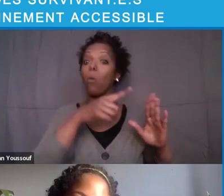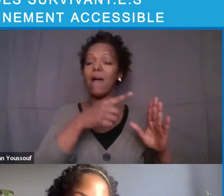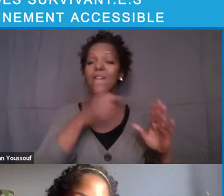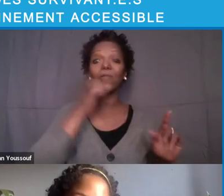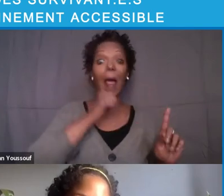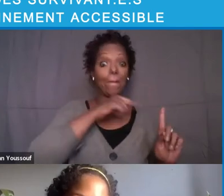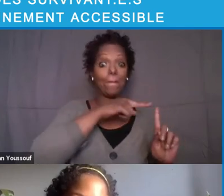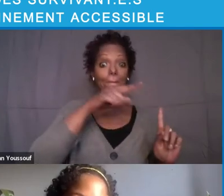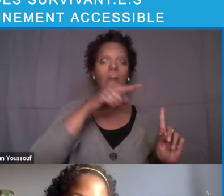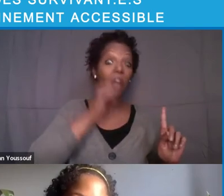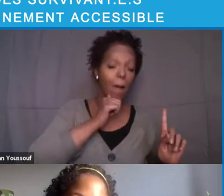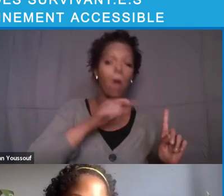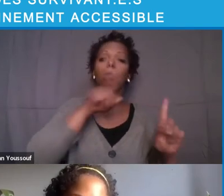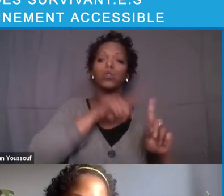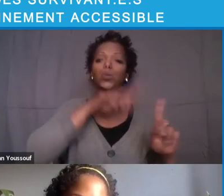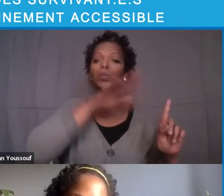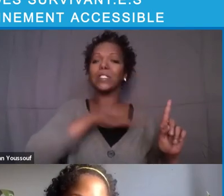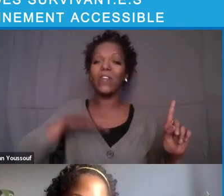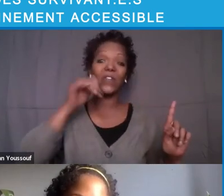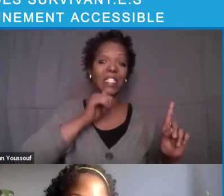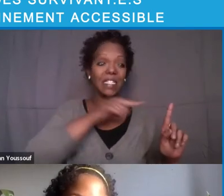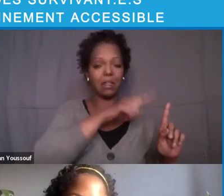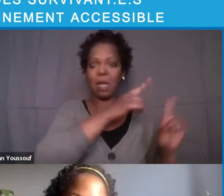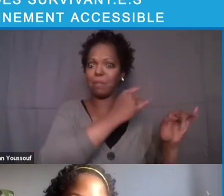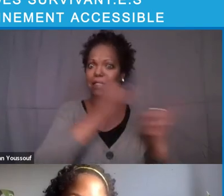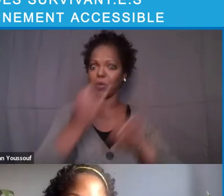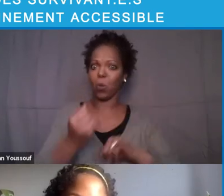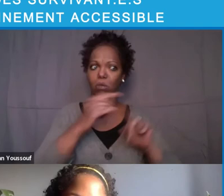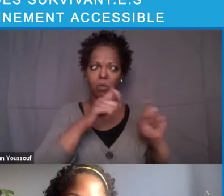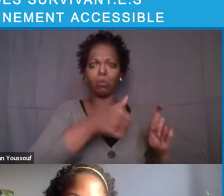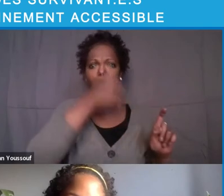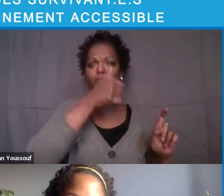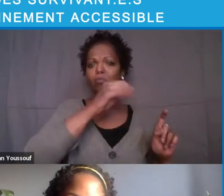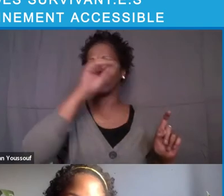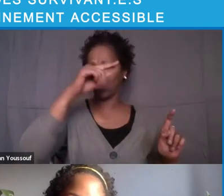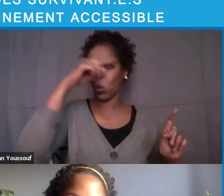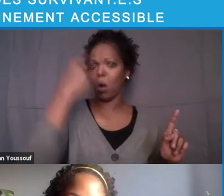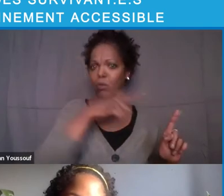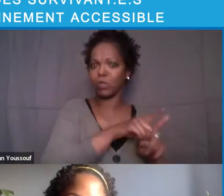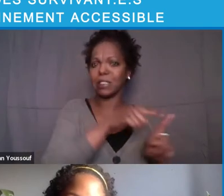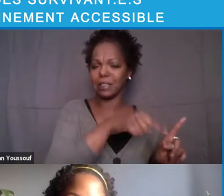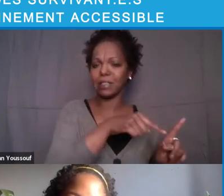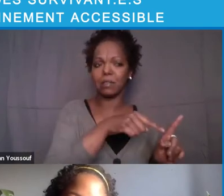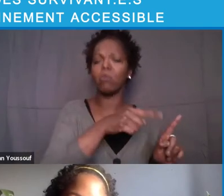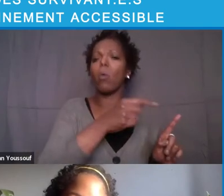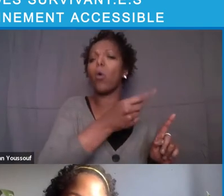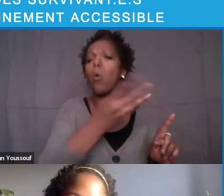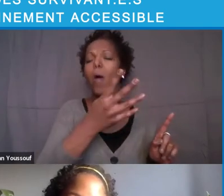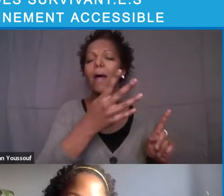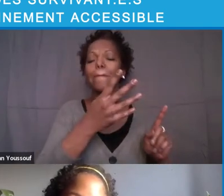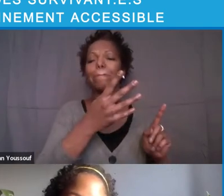à Calac. Et nous, avec la Maison des femmes sourdes et les filles sourdes, on vit